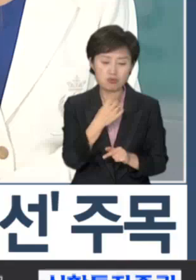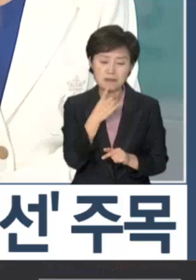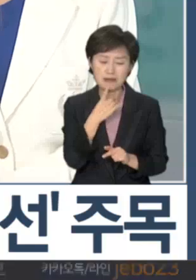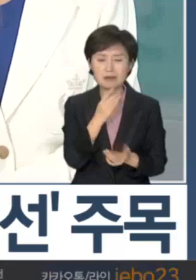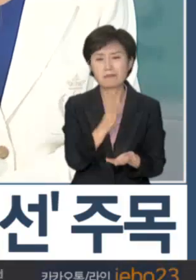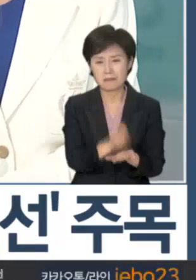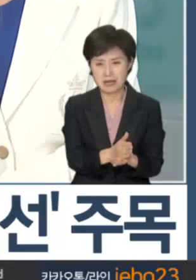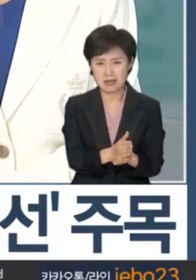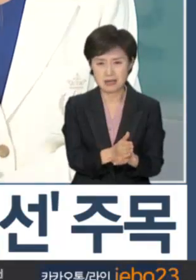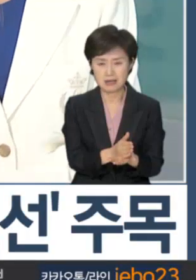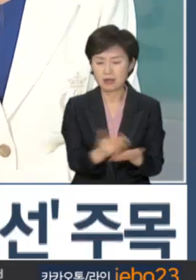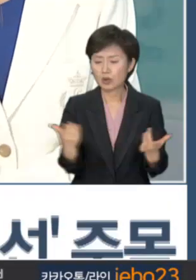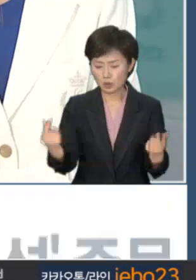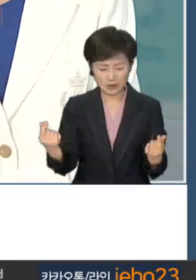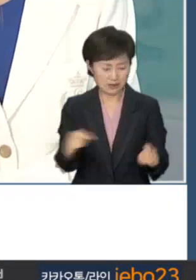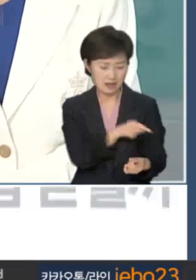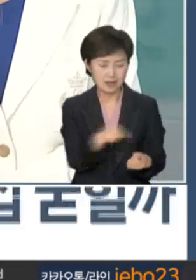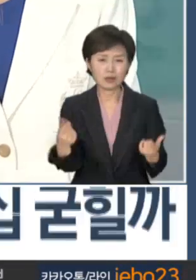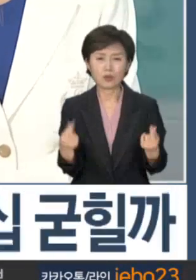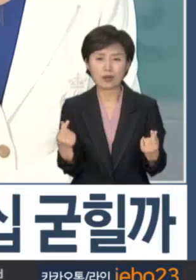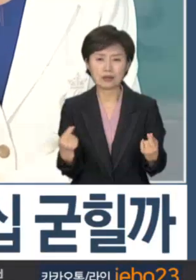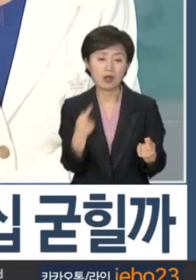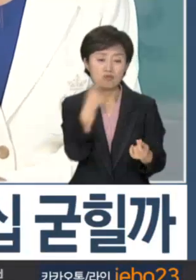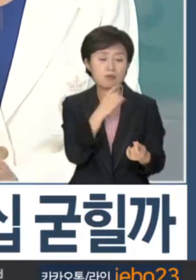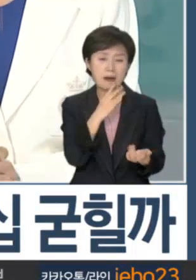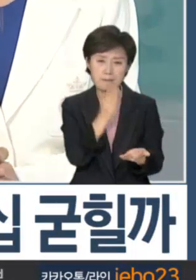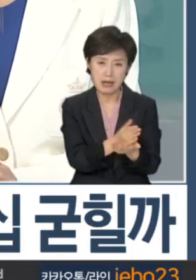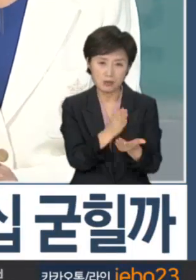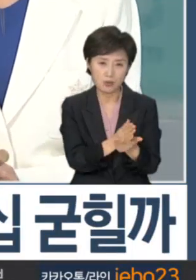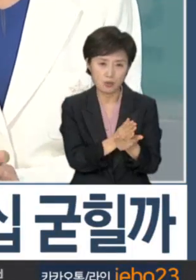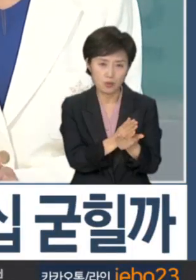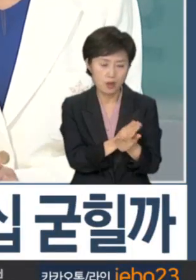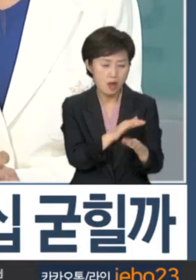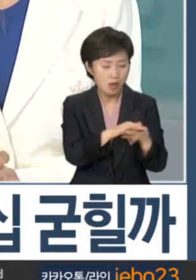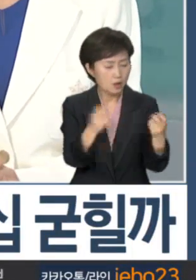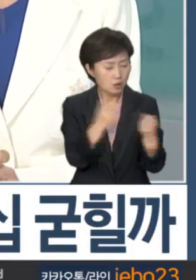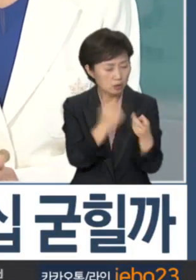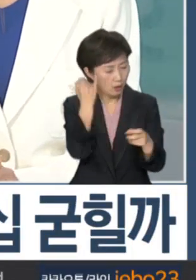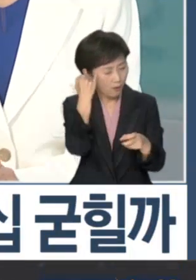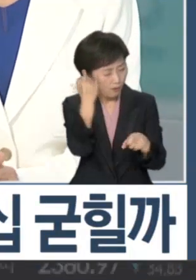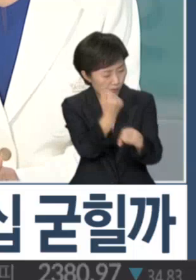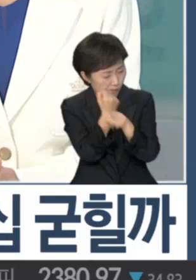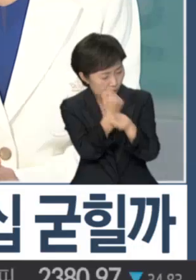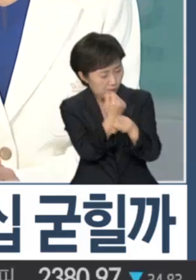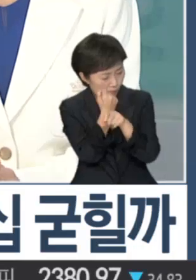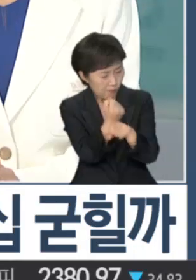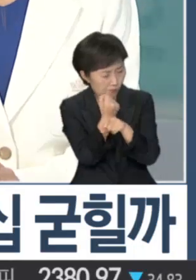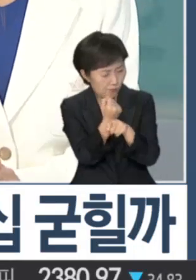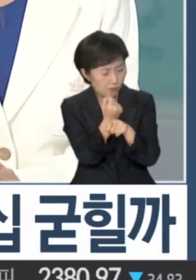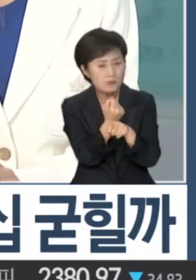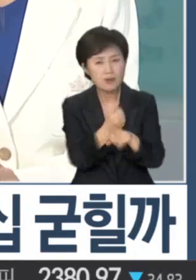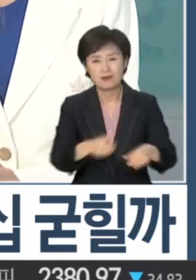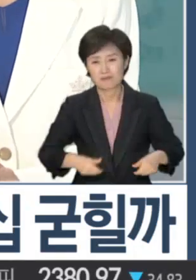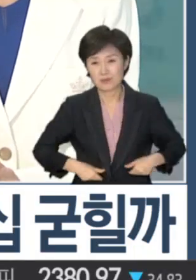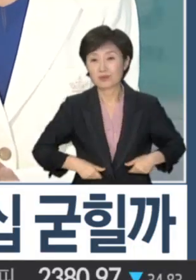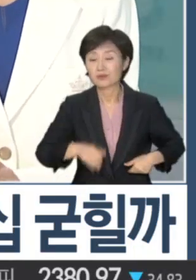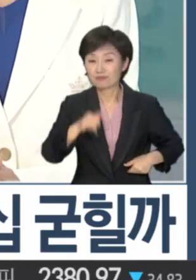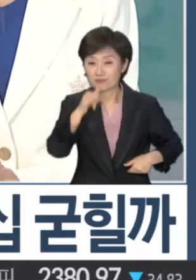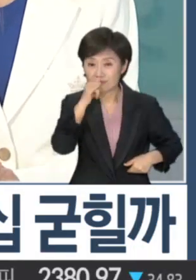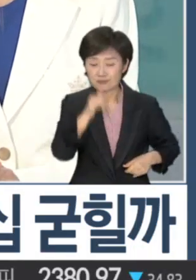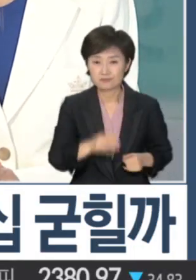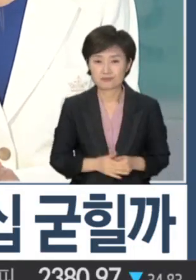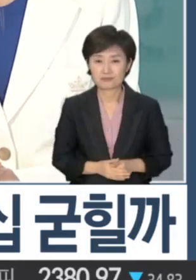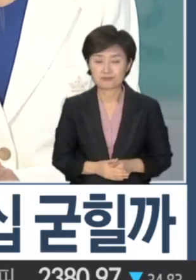것이 아니라 민주당도 마찬가지로 대안과 대책을 내놓는 그런 모습들을 통해서 국민의 신뢰를 얻어가기를